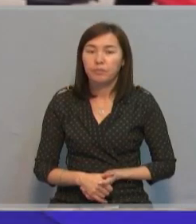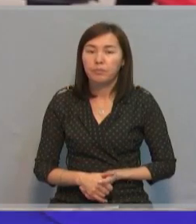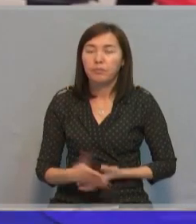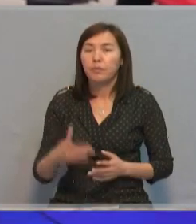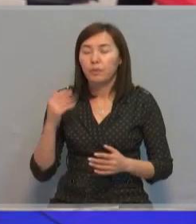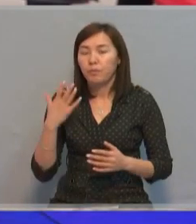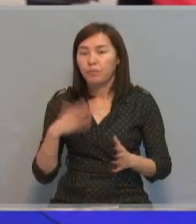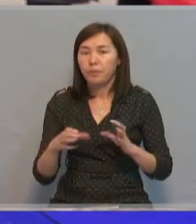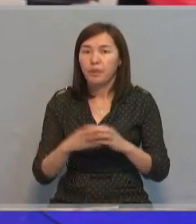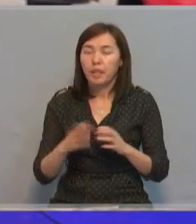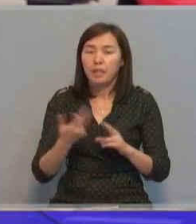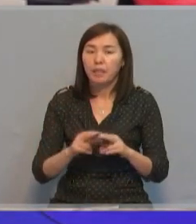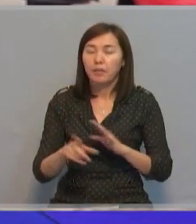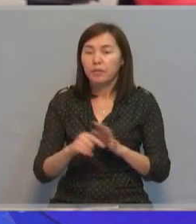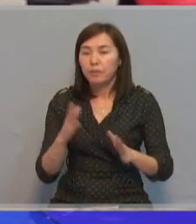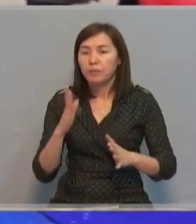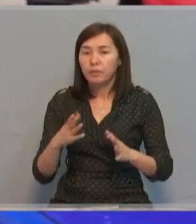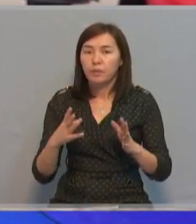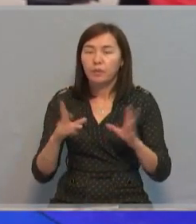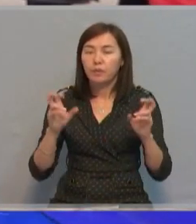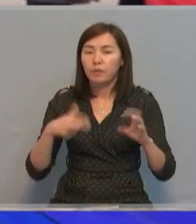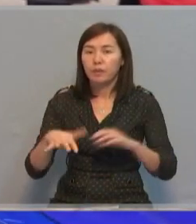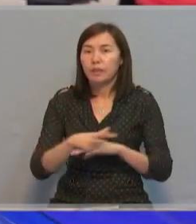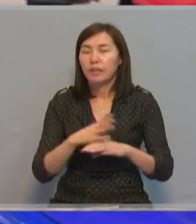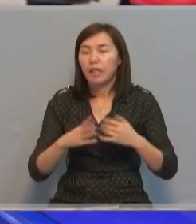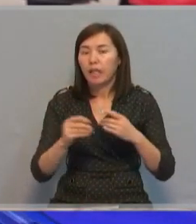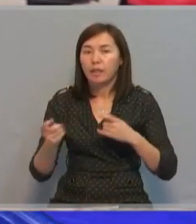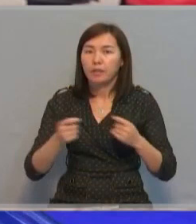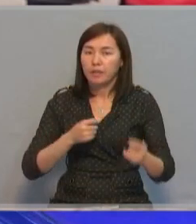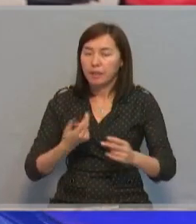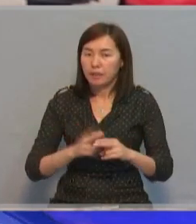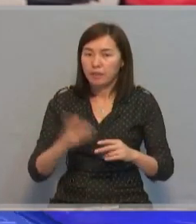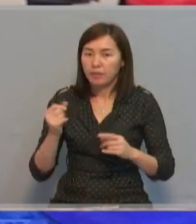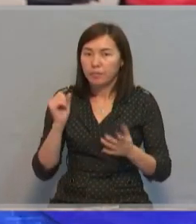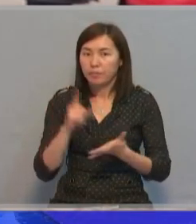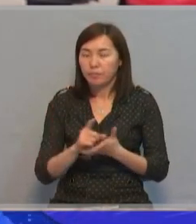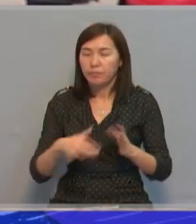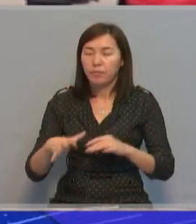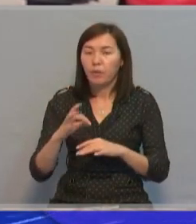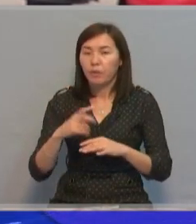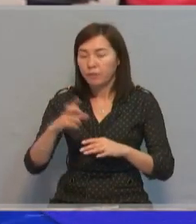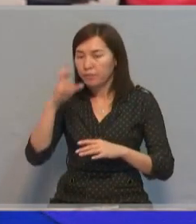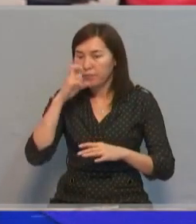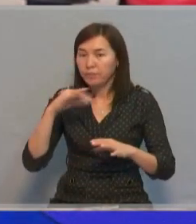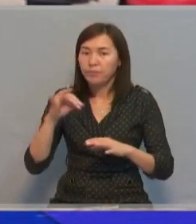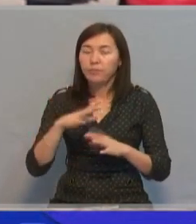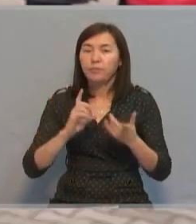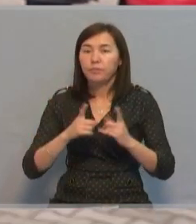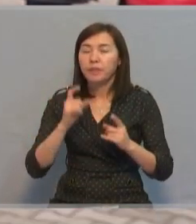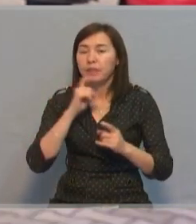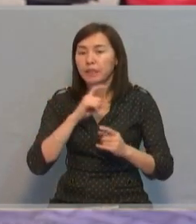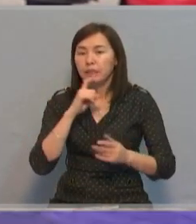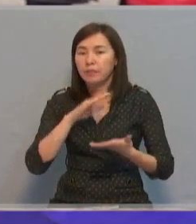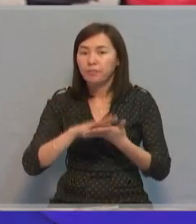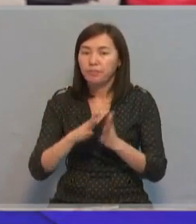Как вы знаете, наша партия на этих выборах выходит с девизом «Народ, земля и справедливость». В числе задач – создание социального государства, изменение